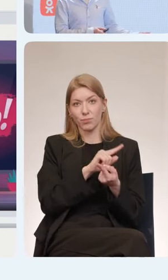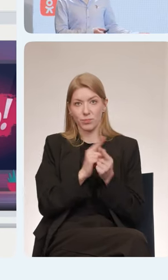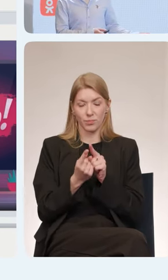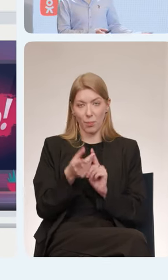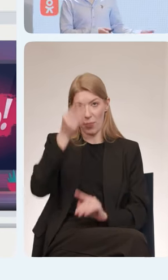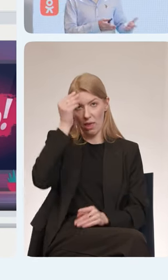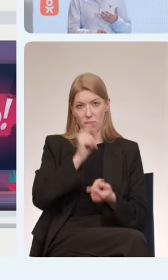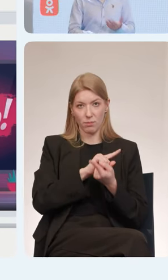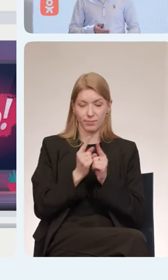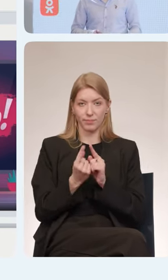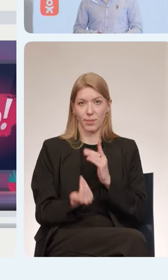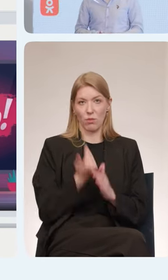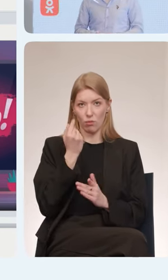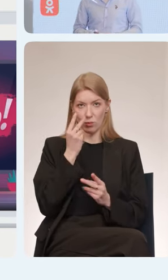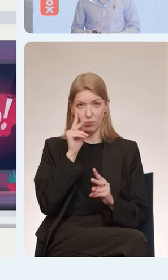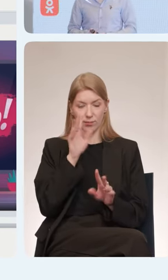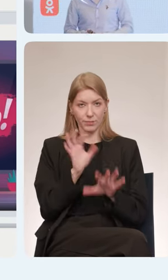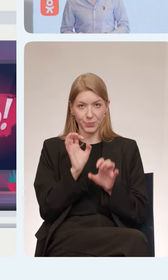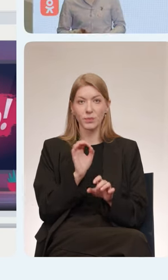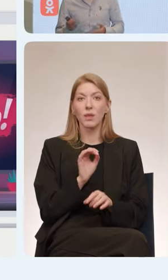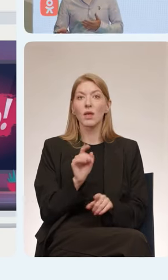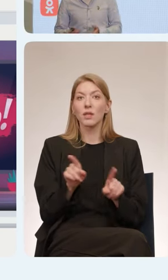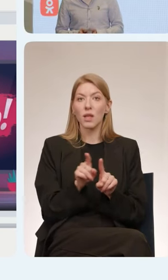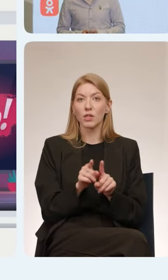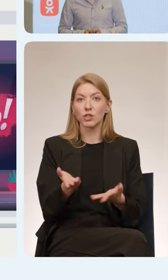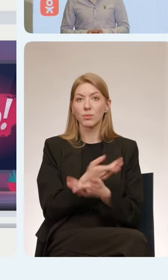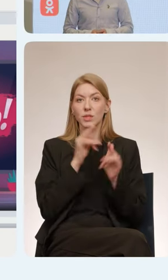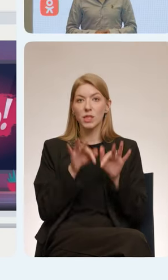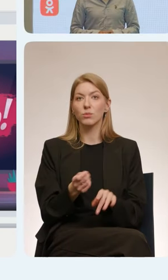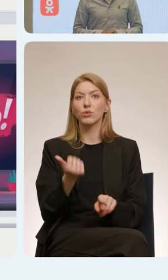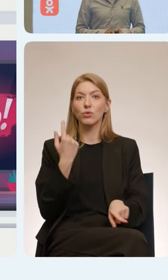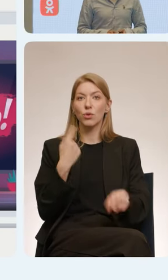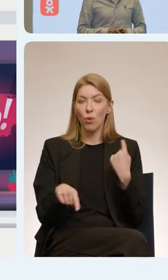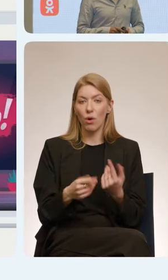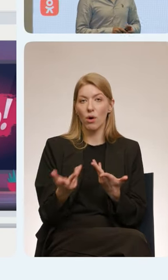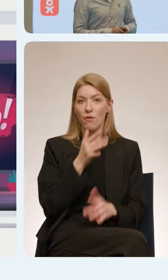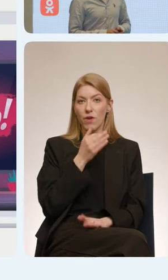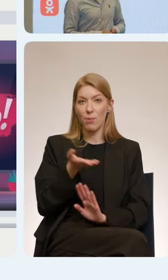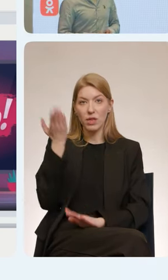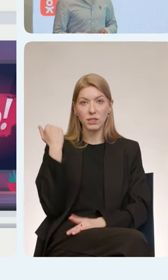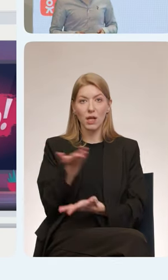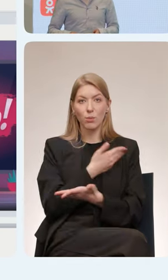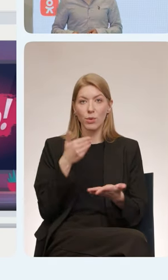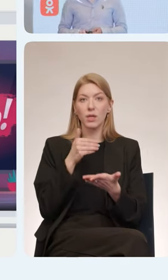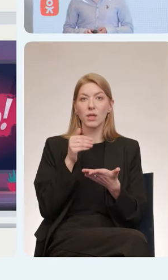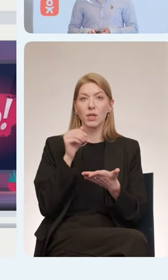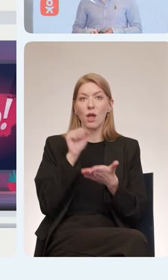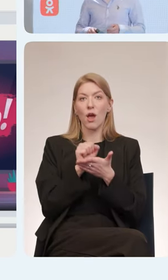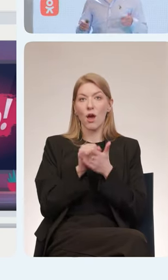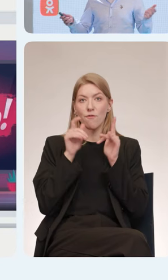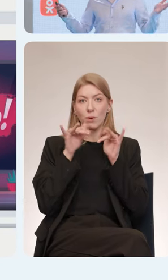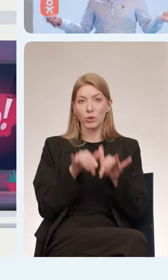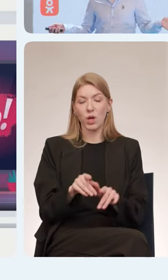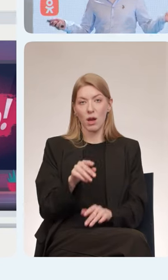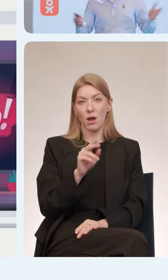мы делали и какие-то свои штуки в этой теме. То есть, например, там несколько лет назад мы выпускали комикс